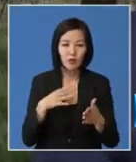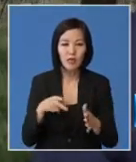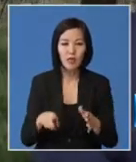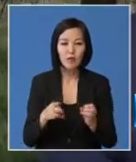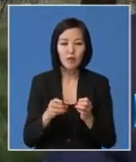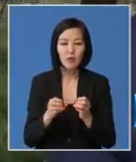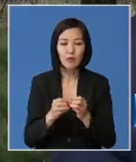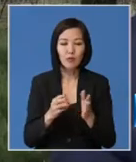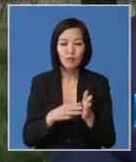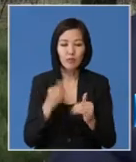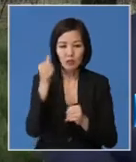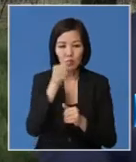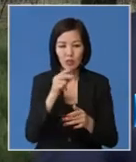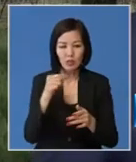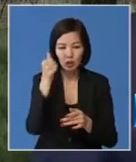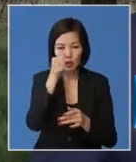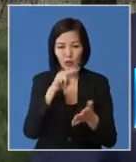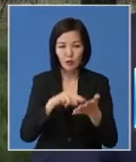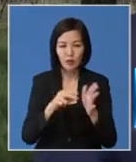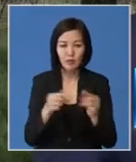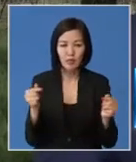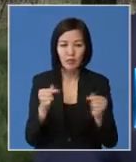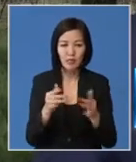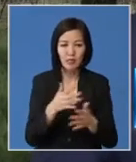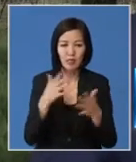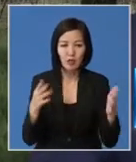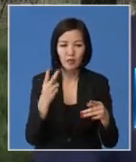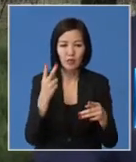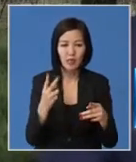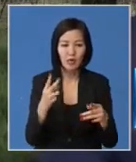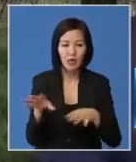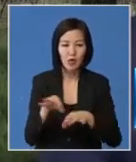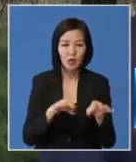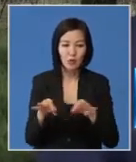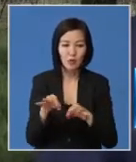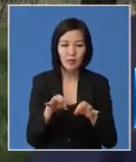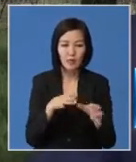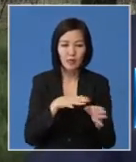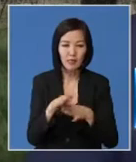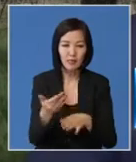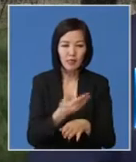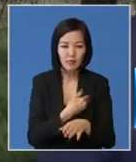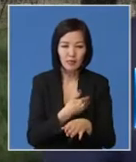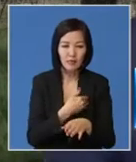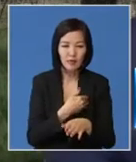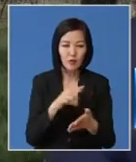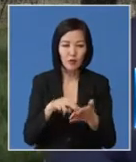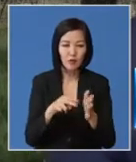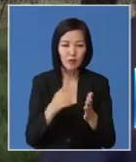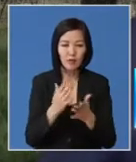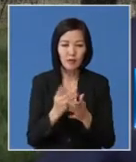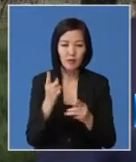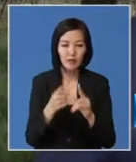2018 жылғы жылдық жоспарға сәйкес облыс төңірегінде ауқымды деген екі жобаны жүзеге асырсақ деп отырмыз. Бұл бірінші жоба